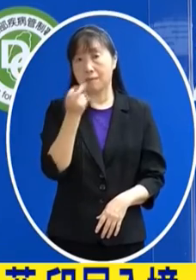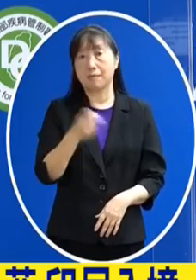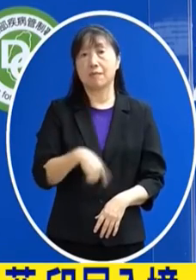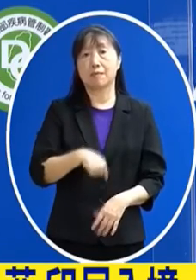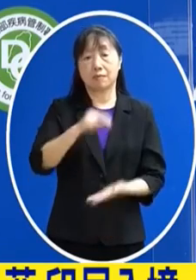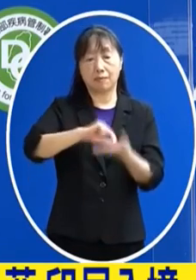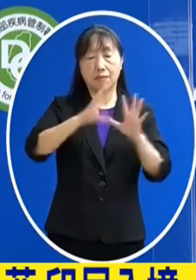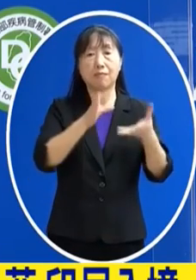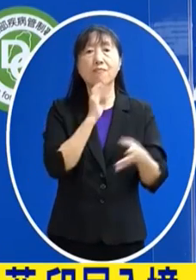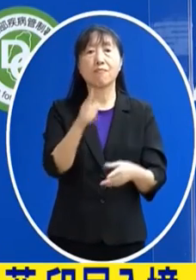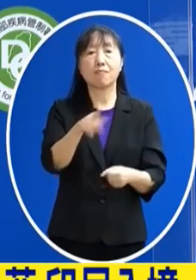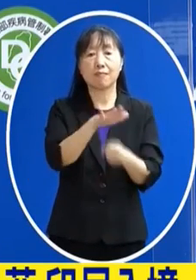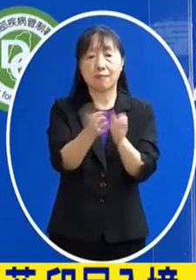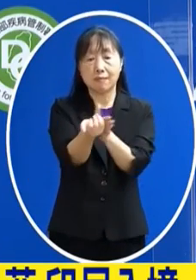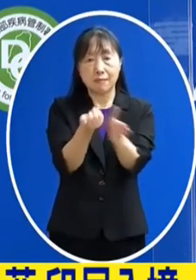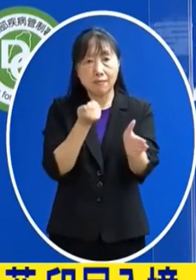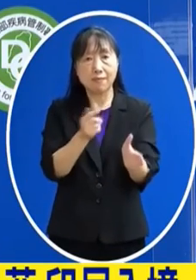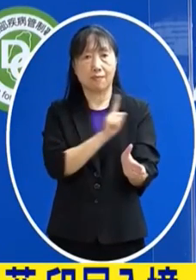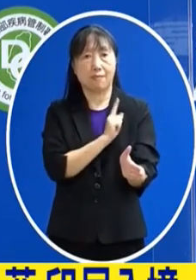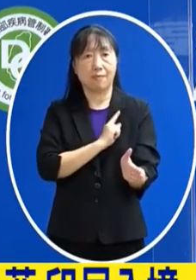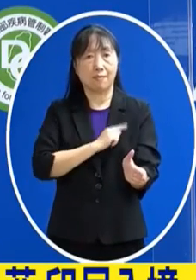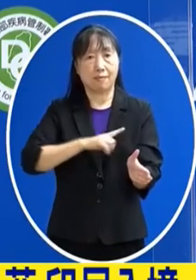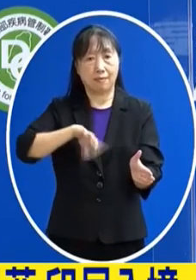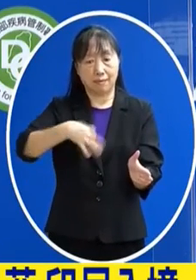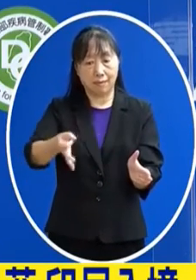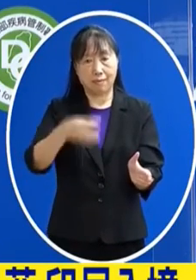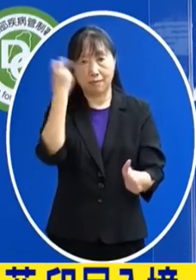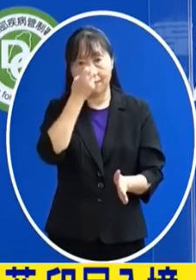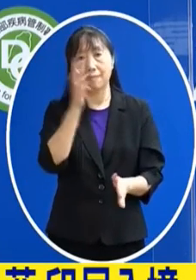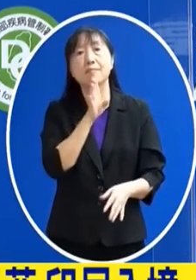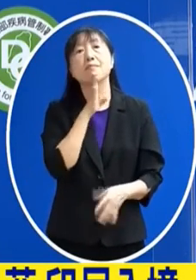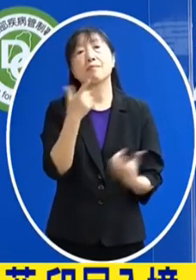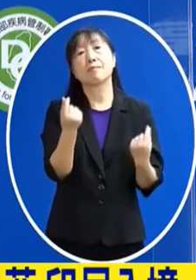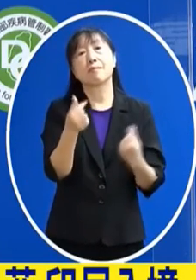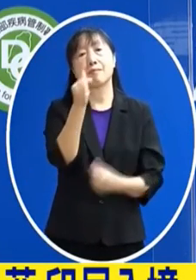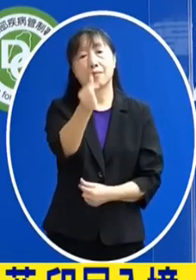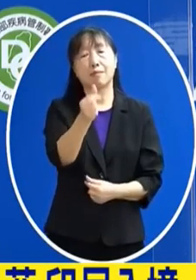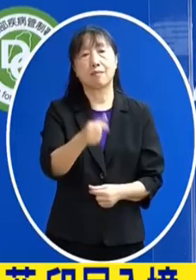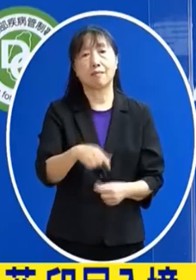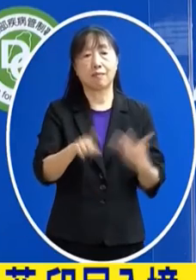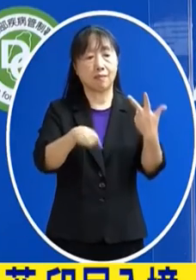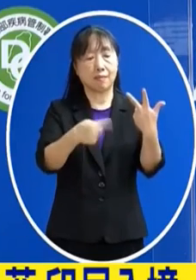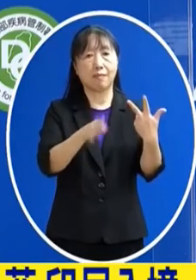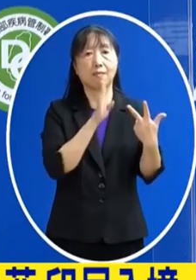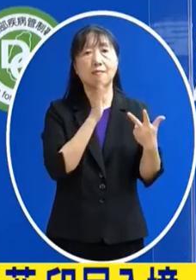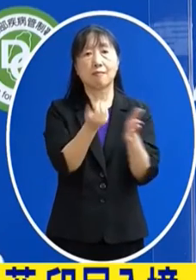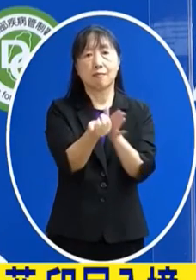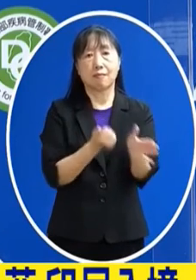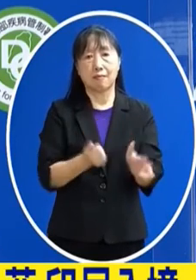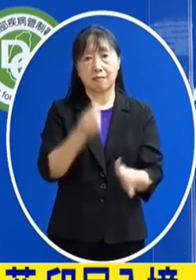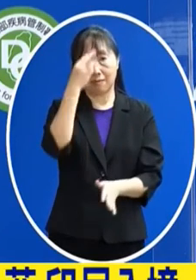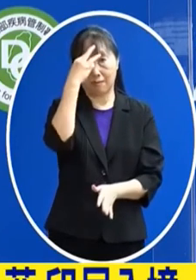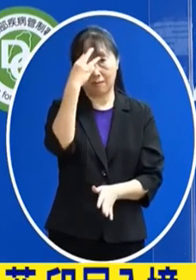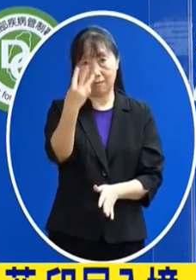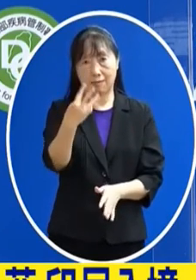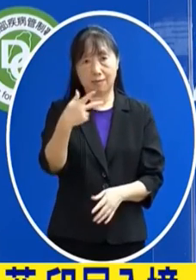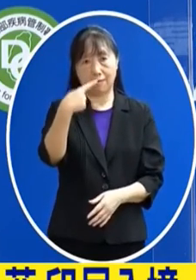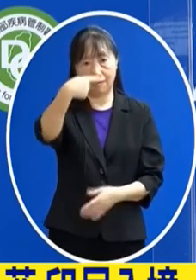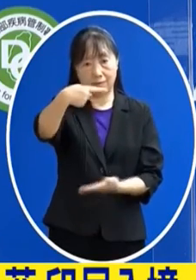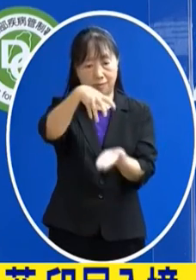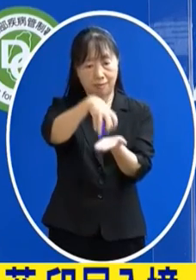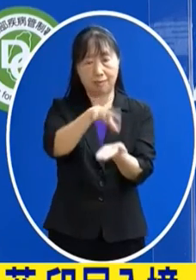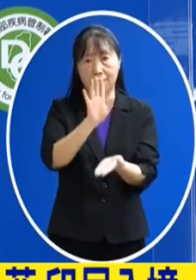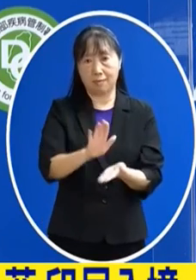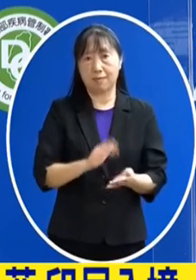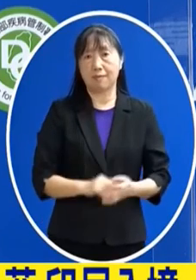自费采检，那检出是阳性，那这七位哈都有入境前三日的阴性检验报告。那